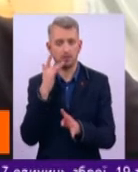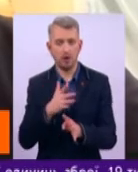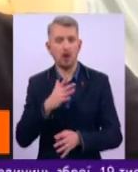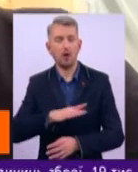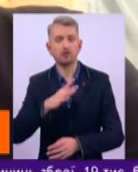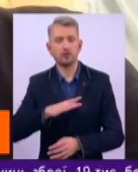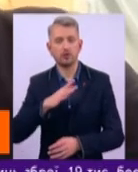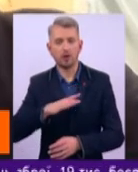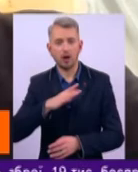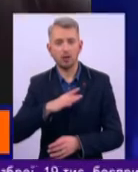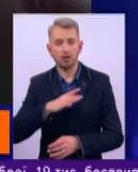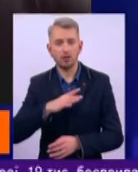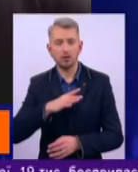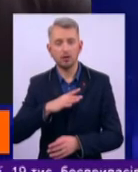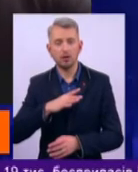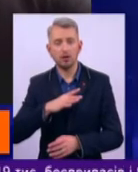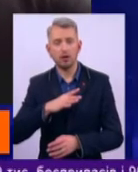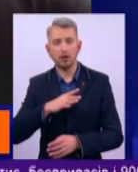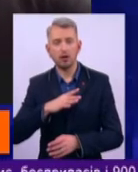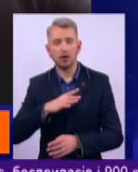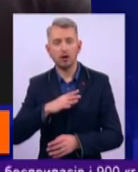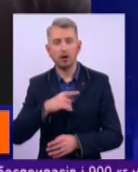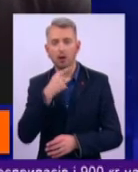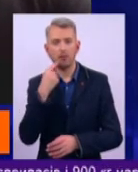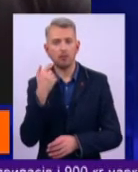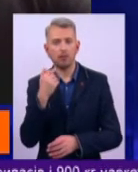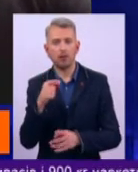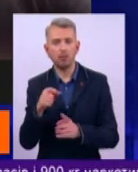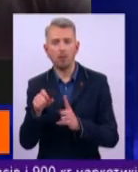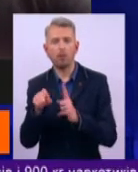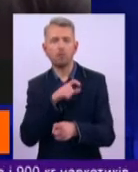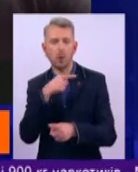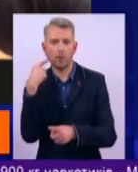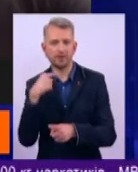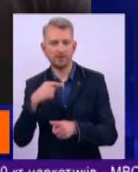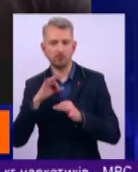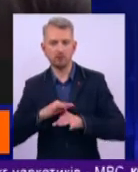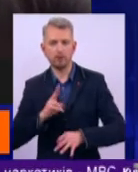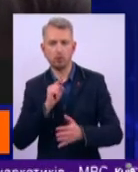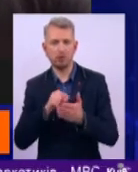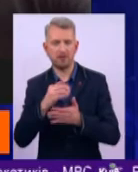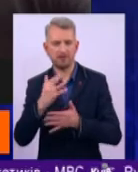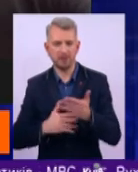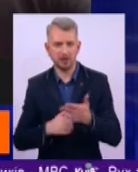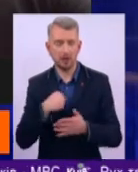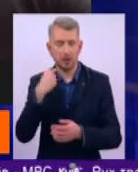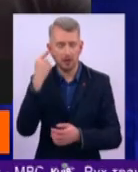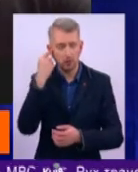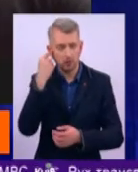ожидают реакции российских чиновников и тех, которые попали в список данный. Mm-hmm.